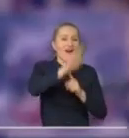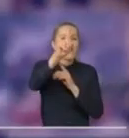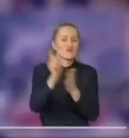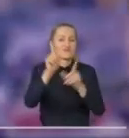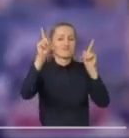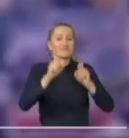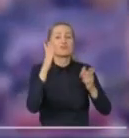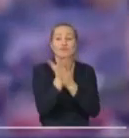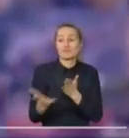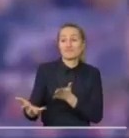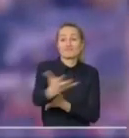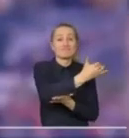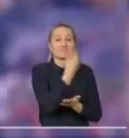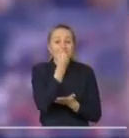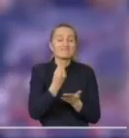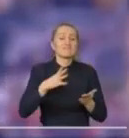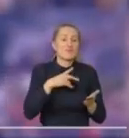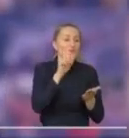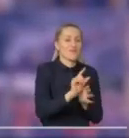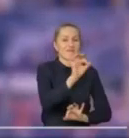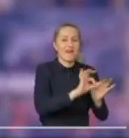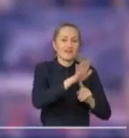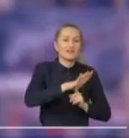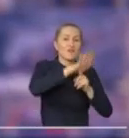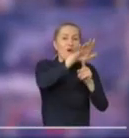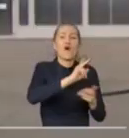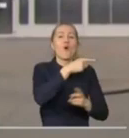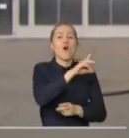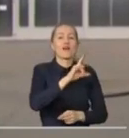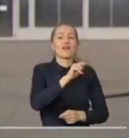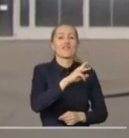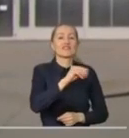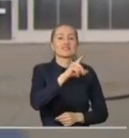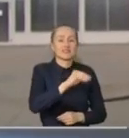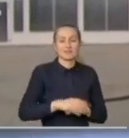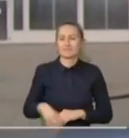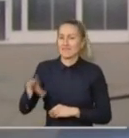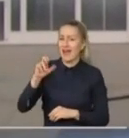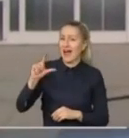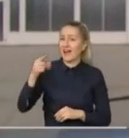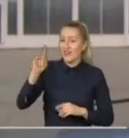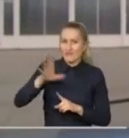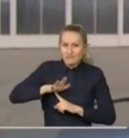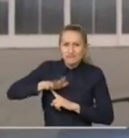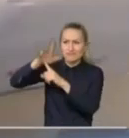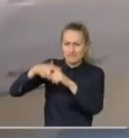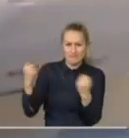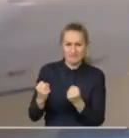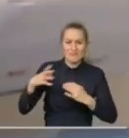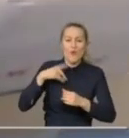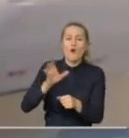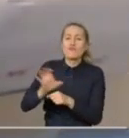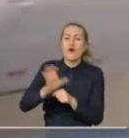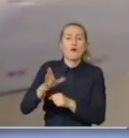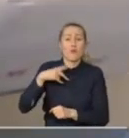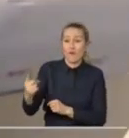się zbiórka pieniędzy na remont szybowca z gliwickiego aeroklubu. Halny był niegdyś prawdziwą podniebną gwiazdą. Wyprodukowano go tylko